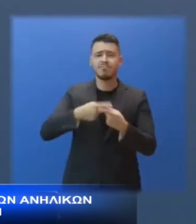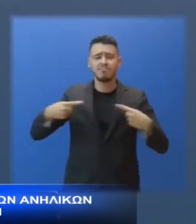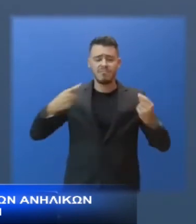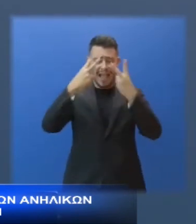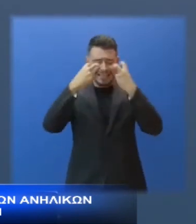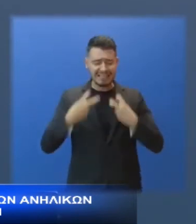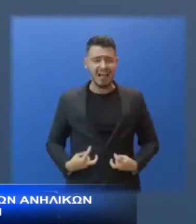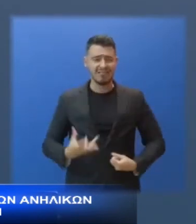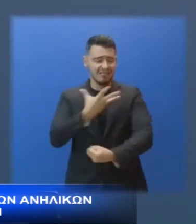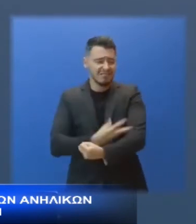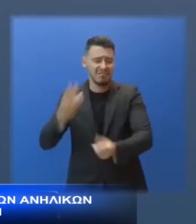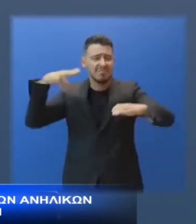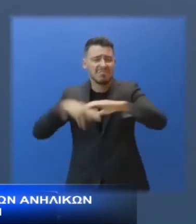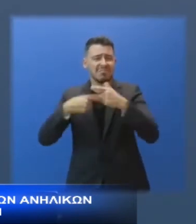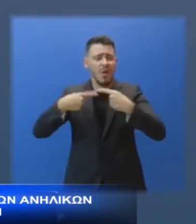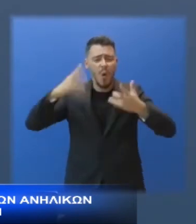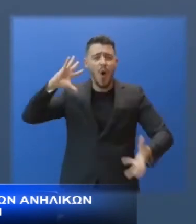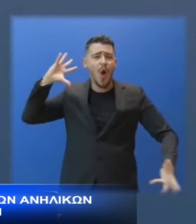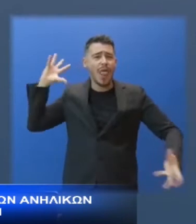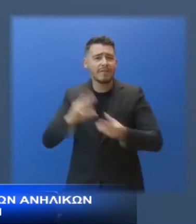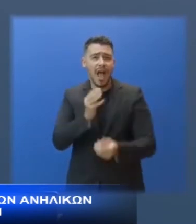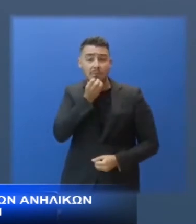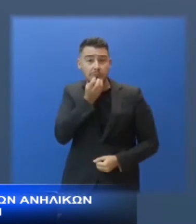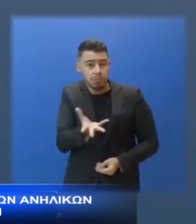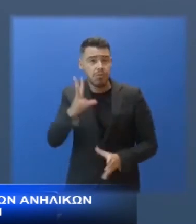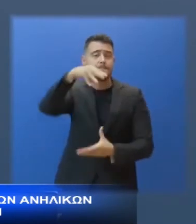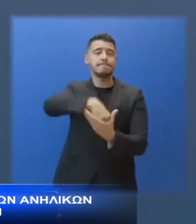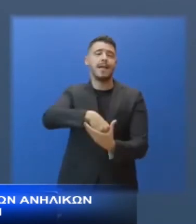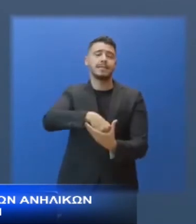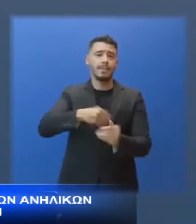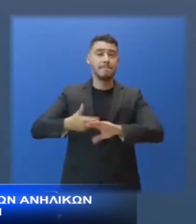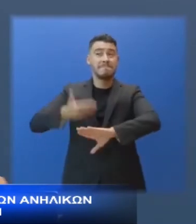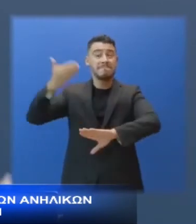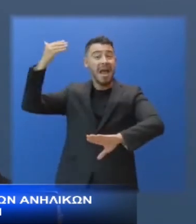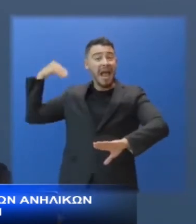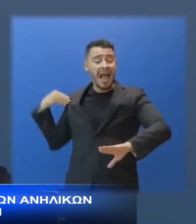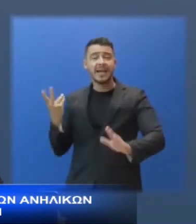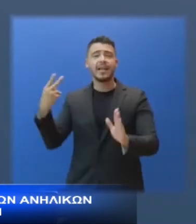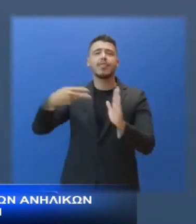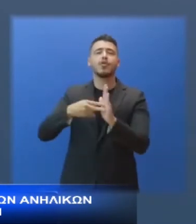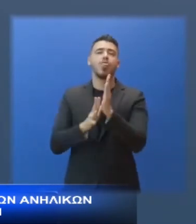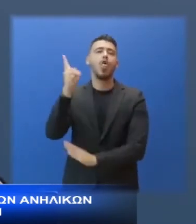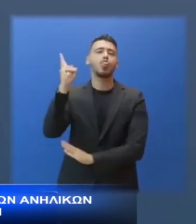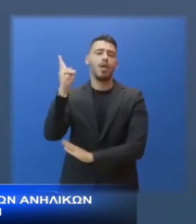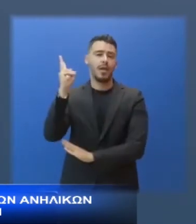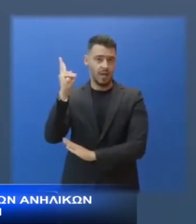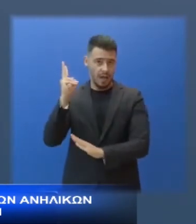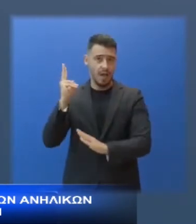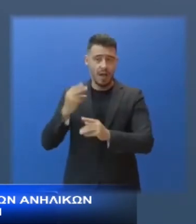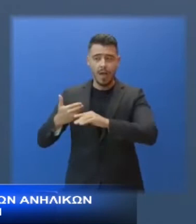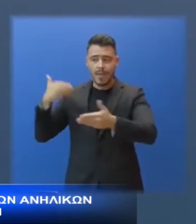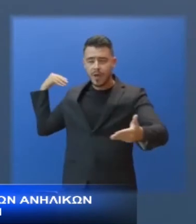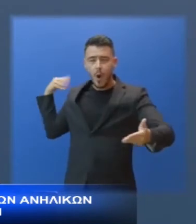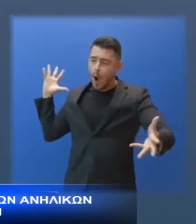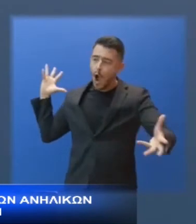συστήματος ηλεκτρονικής συνταγογράφησης. Ενώ μέχρι χθες η δυνατότητα αυτή έφτανε μέχρι τον Ιανουάριο του 2020. Θα μπορούν λοιπόν με αυτόν τον τρόπο να έχουν άμεσα στο